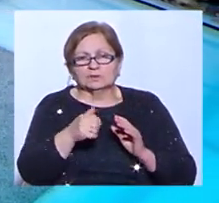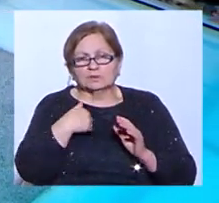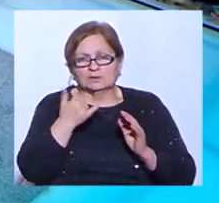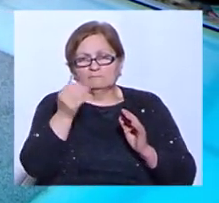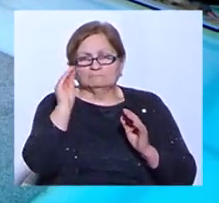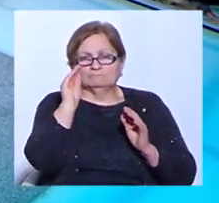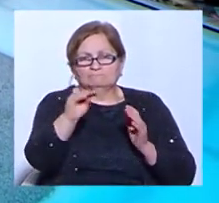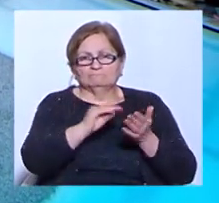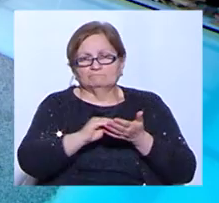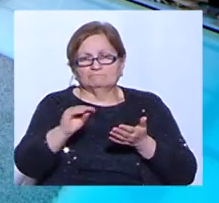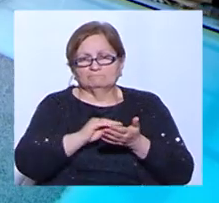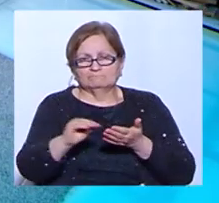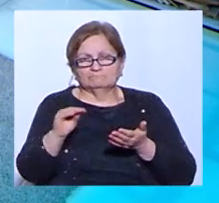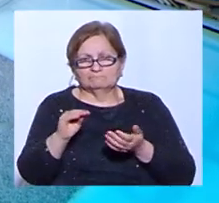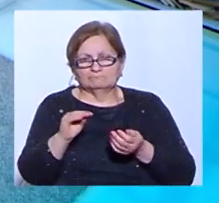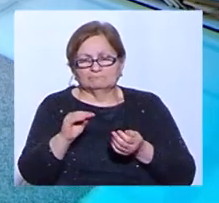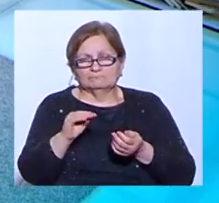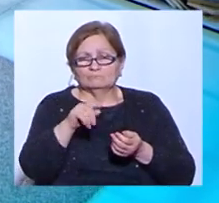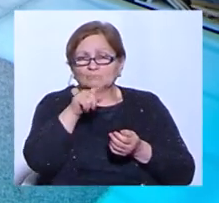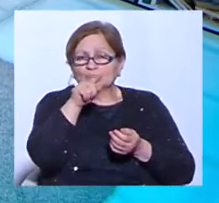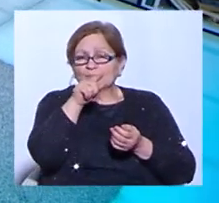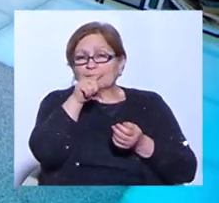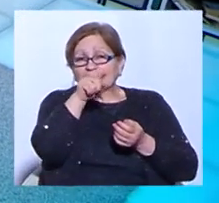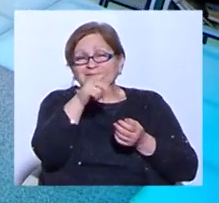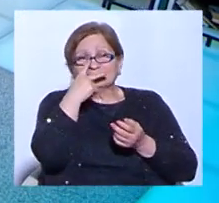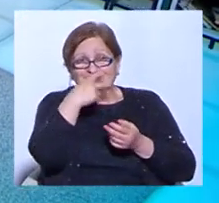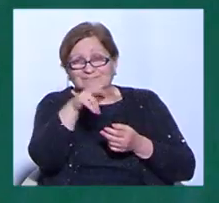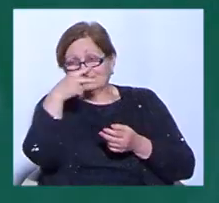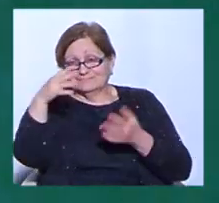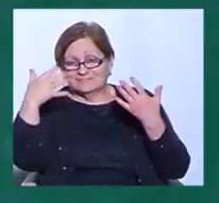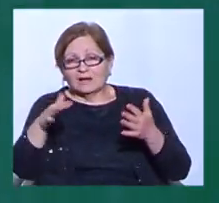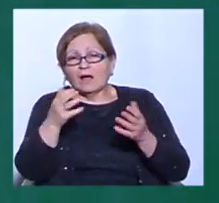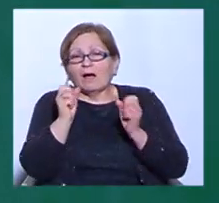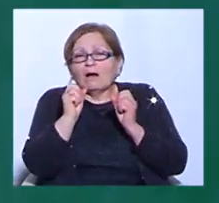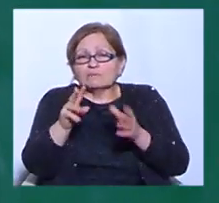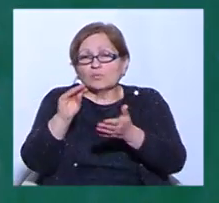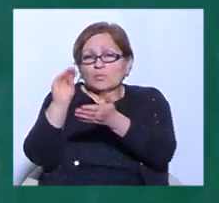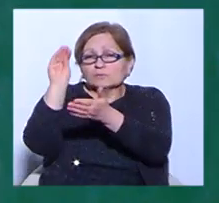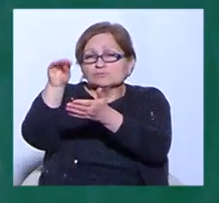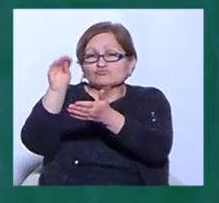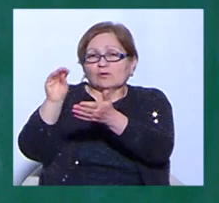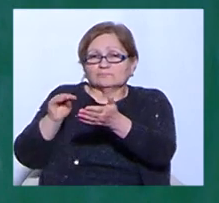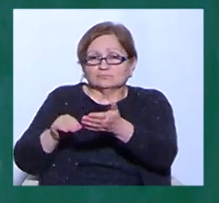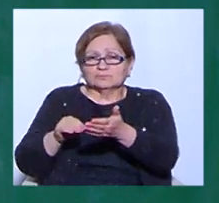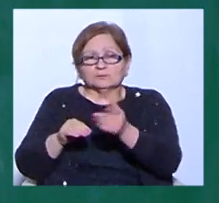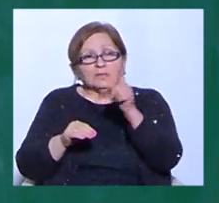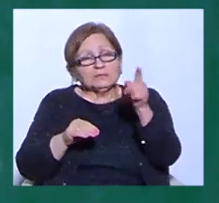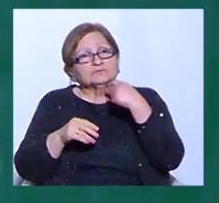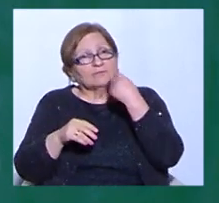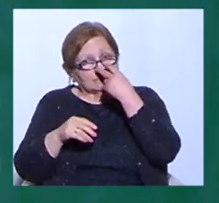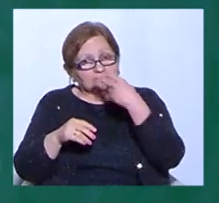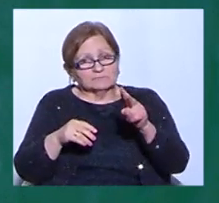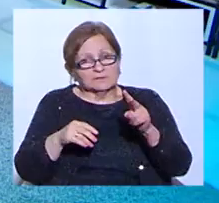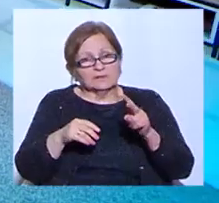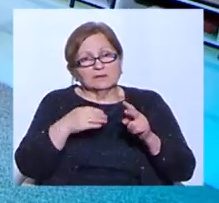ჩავწეროთ, ვეცადოთ ეხლა ამ სიტუაციის მათემატიკური ფორმულირება და მოდელირება. ანუ ეს რაც არის ეს სიტუაცია, ხო?